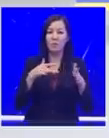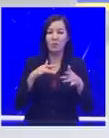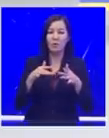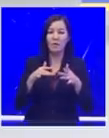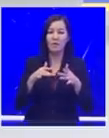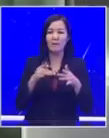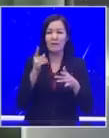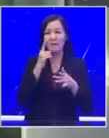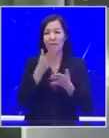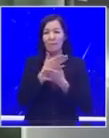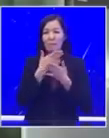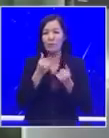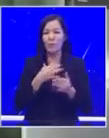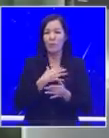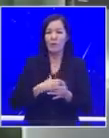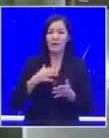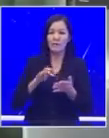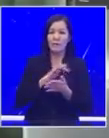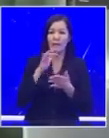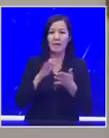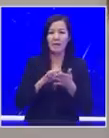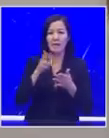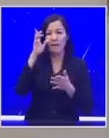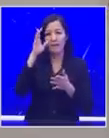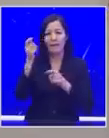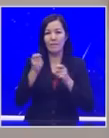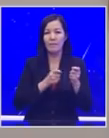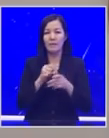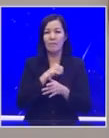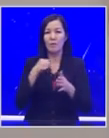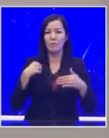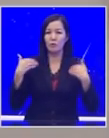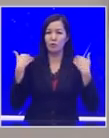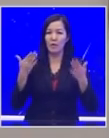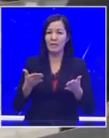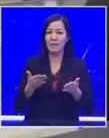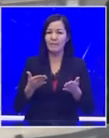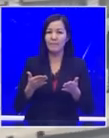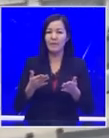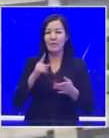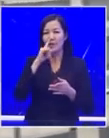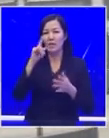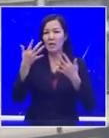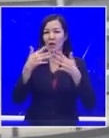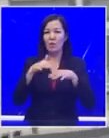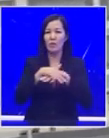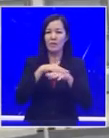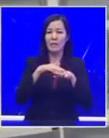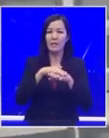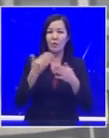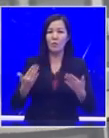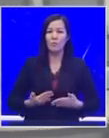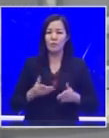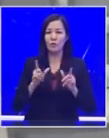және республикалық маңызы бар қалаларда білім басқармалары өкілдері ұсынады. Айта кеткен жөн, Шалғай елді мекендерде өмір